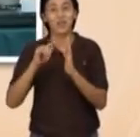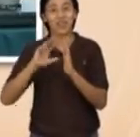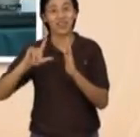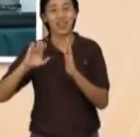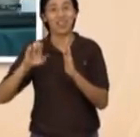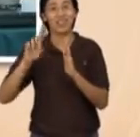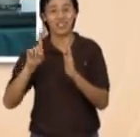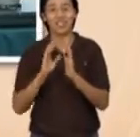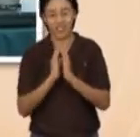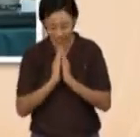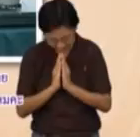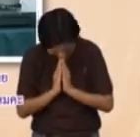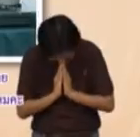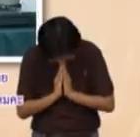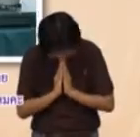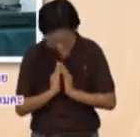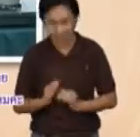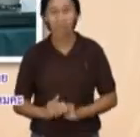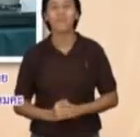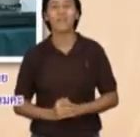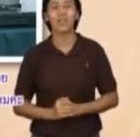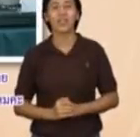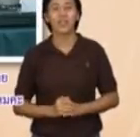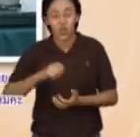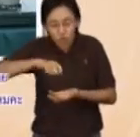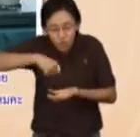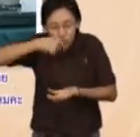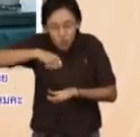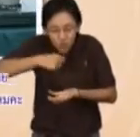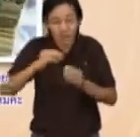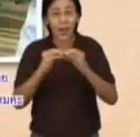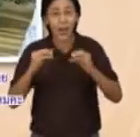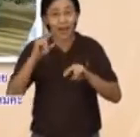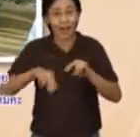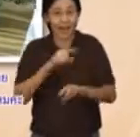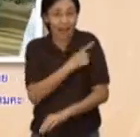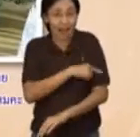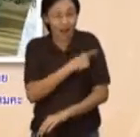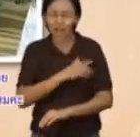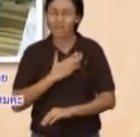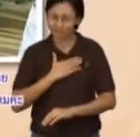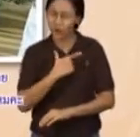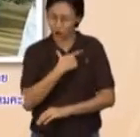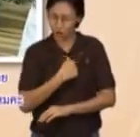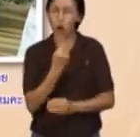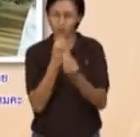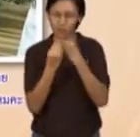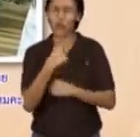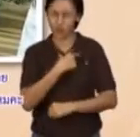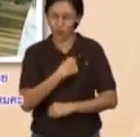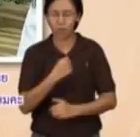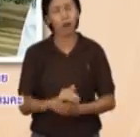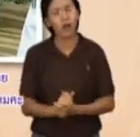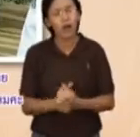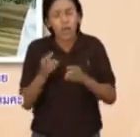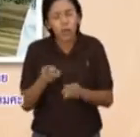วัสดีครับ แกงจืดลูกลอกนะคะพูดถึงลูกลอกดิฉันชอบรับประทานมากๆเลยแต่ว่าไม่ทราบมาก่อนว่าท